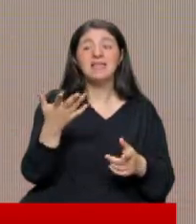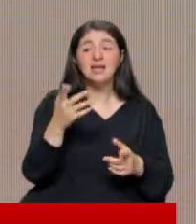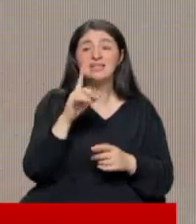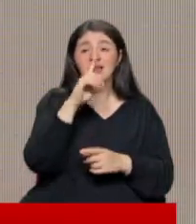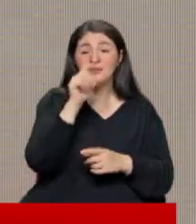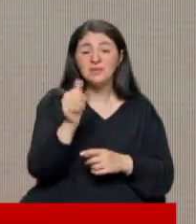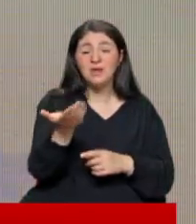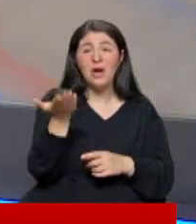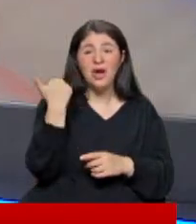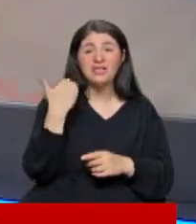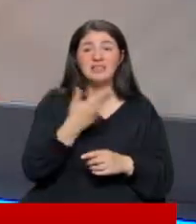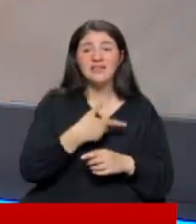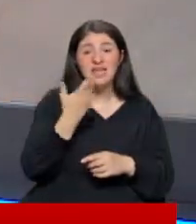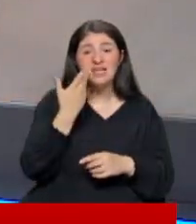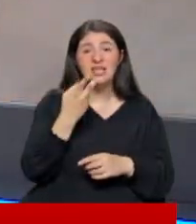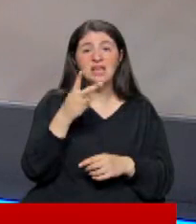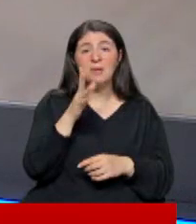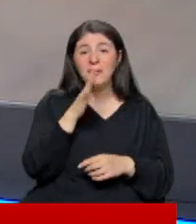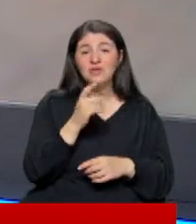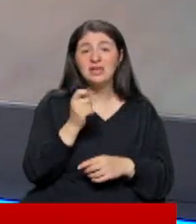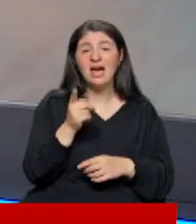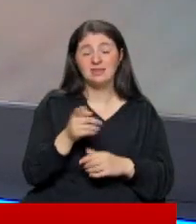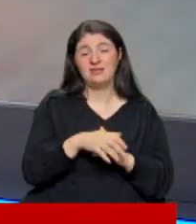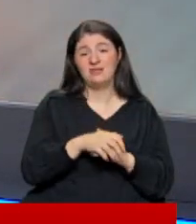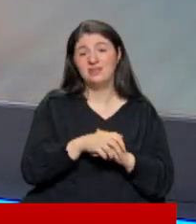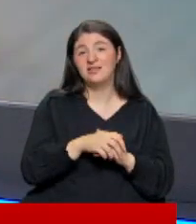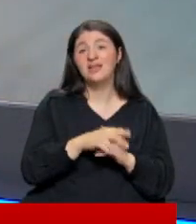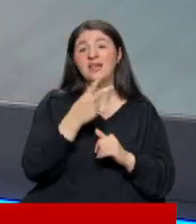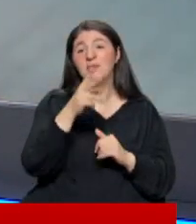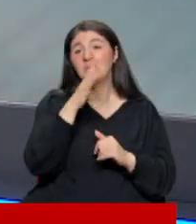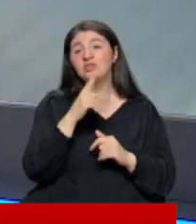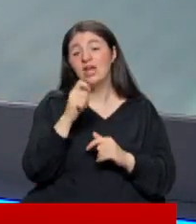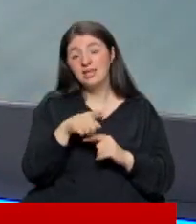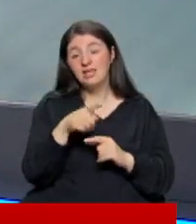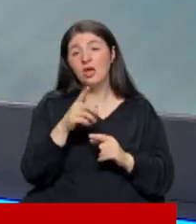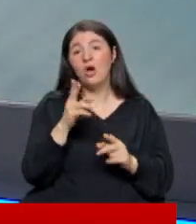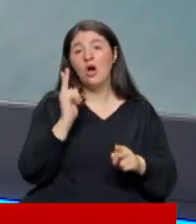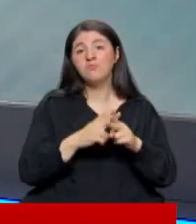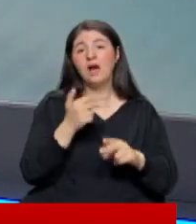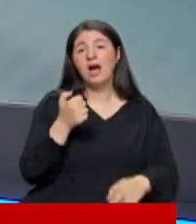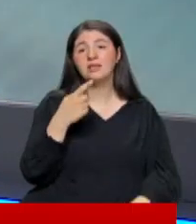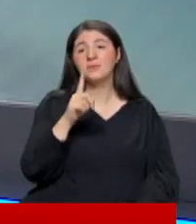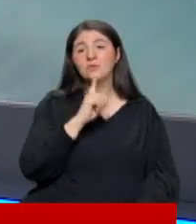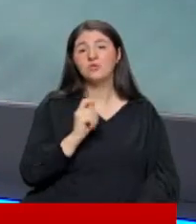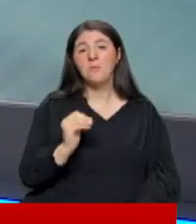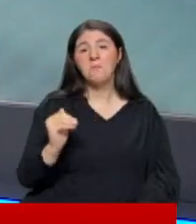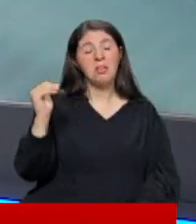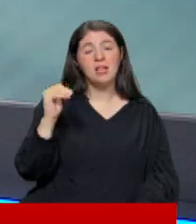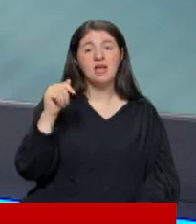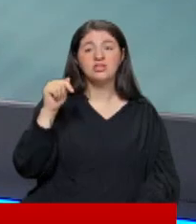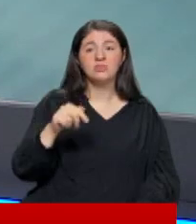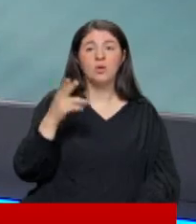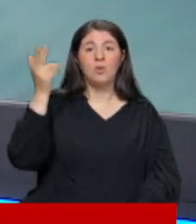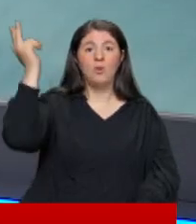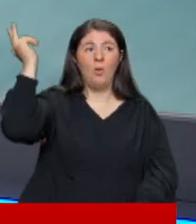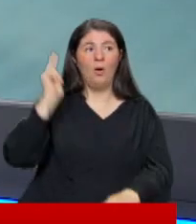Sadece bir gün önce sevgili izleyenler 2500 liraydı 2500 liradan hop 6100 liraya çıkmıştı şimdi